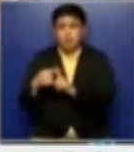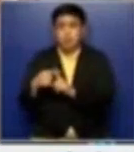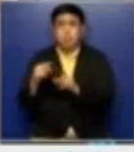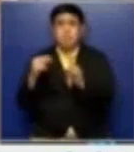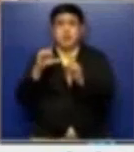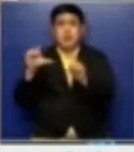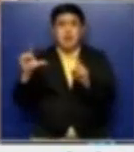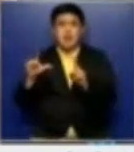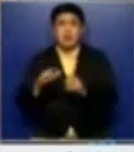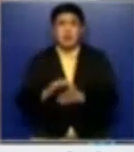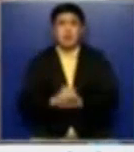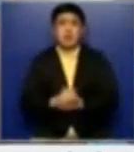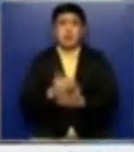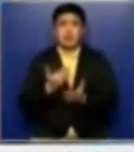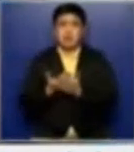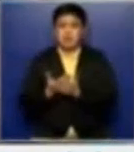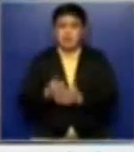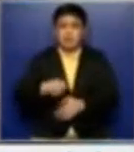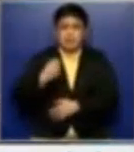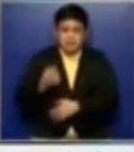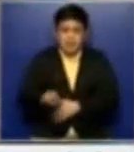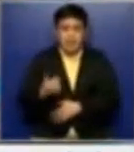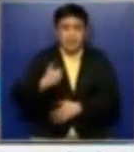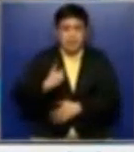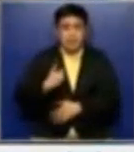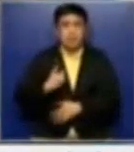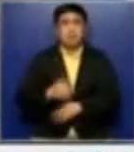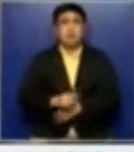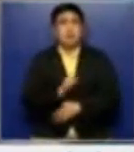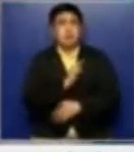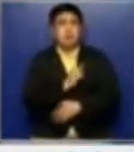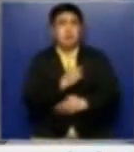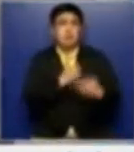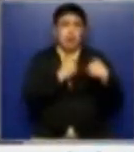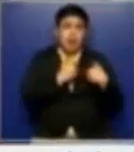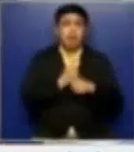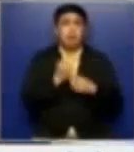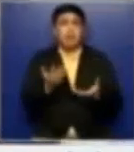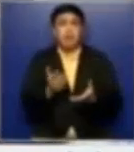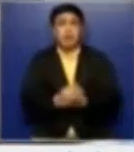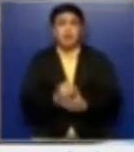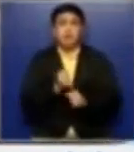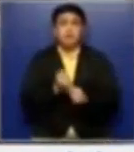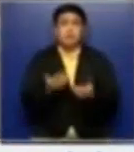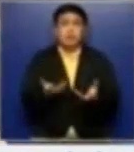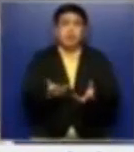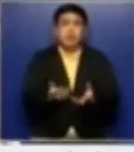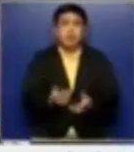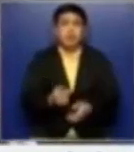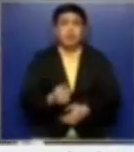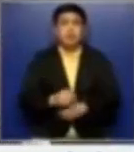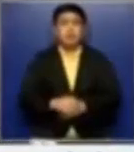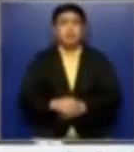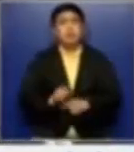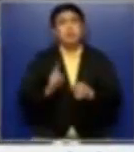ล้านท่านนายกกัดฟันต้องหาเงินไปให้กับการประมูลนี่แล้วอย่างนี้ตั้งกันมาได้ยังไงมีอยู่สองอย่าง